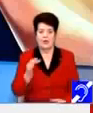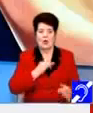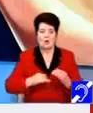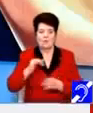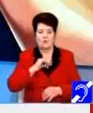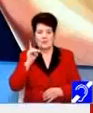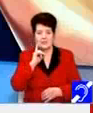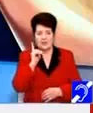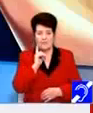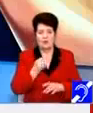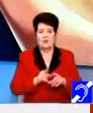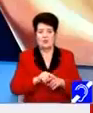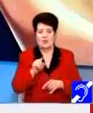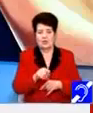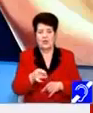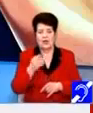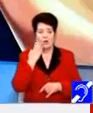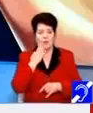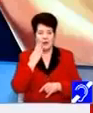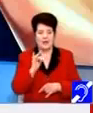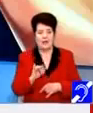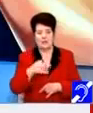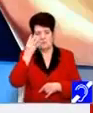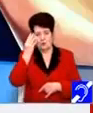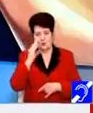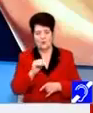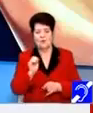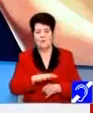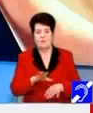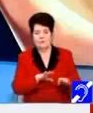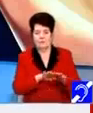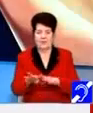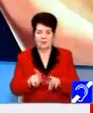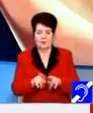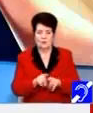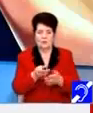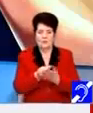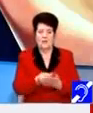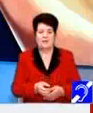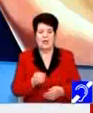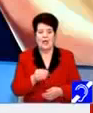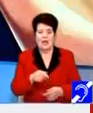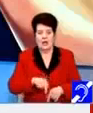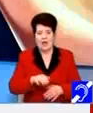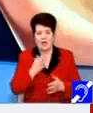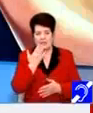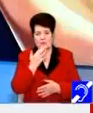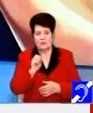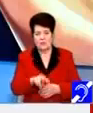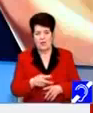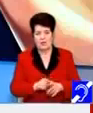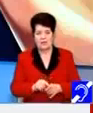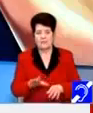Convorbirile telefonice între Republica Moldova și România ar putea fi taxate ca un apel național. Există premisă ca tarifele de roaming între cele două